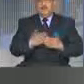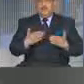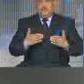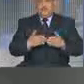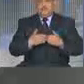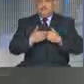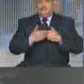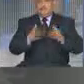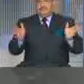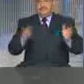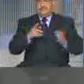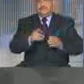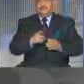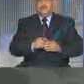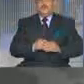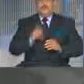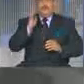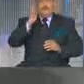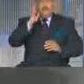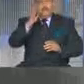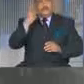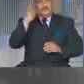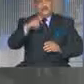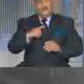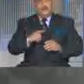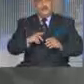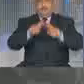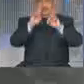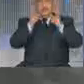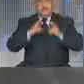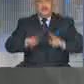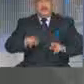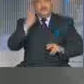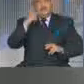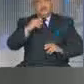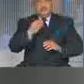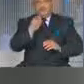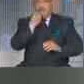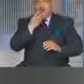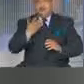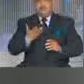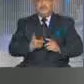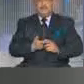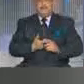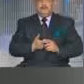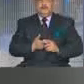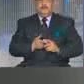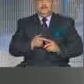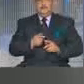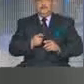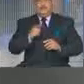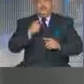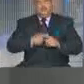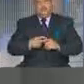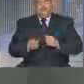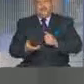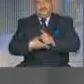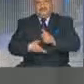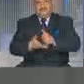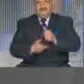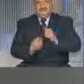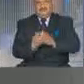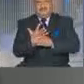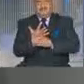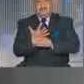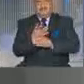والزراعة بإصدار جملة من التوصيات لمحاربة الجوع في القارة الإفريقية. وقد أكد رئيس الحكومة المؤقتة المهدي جمعة